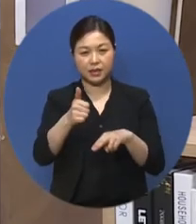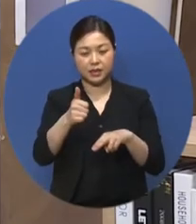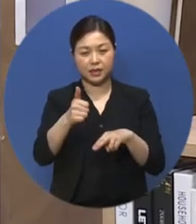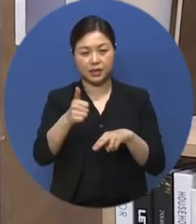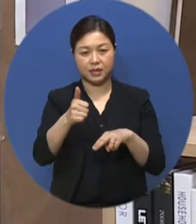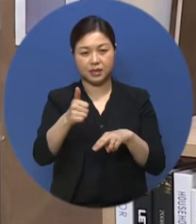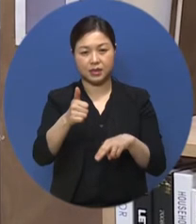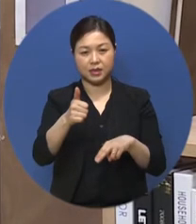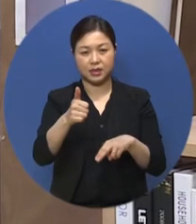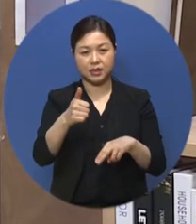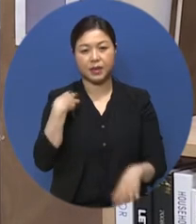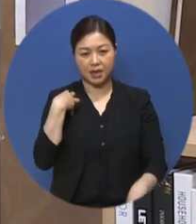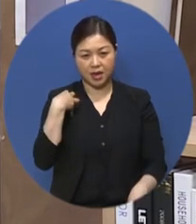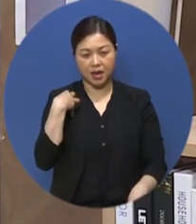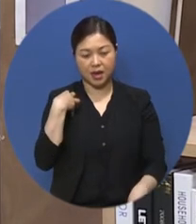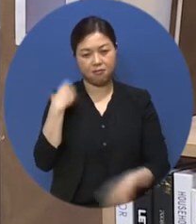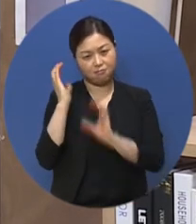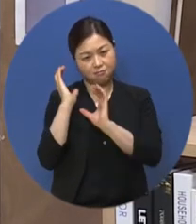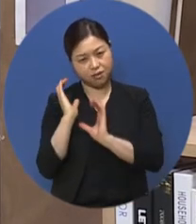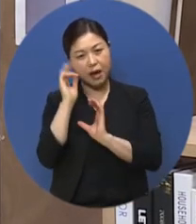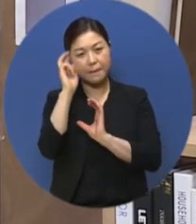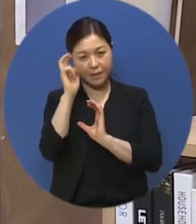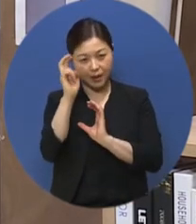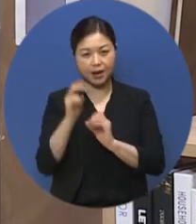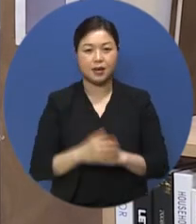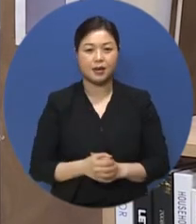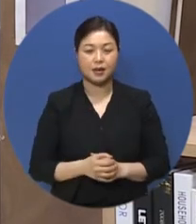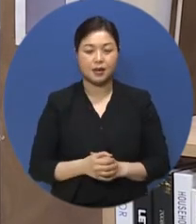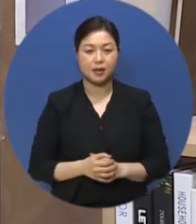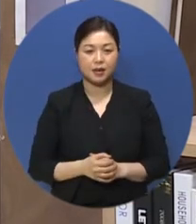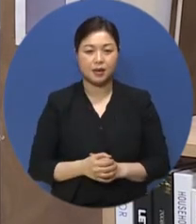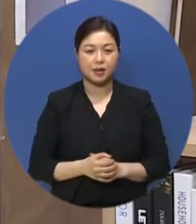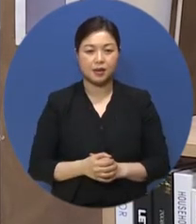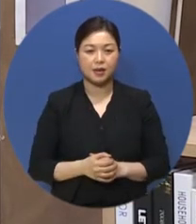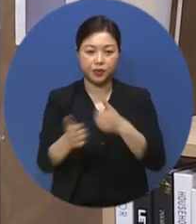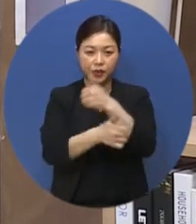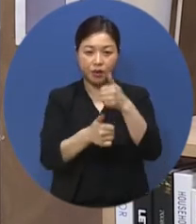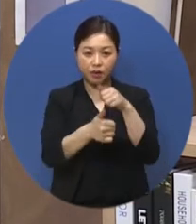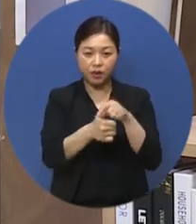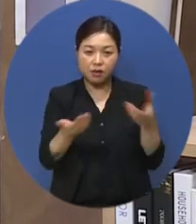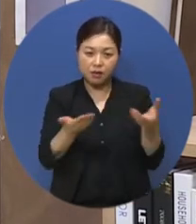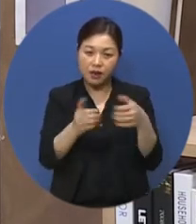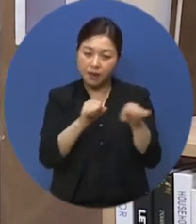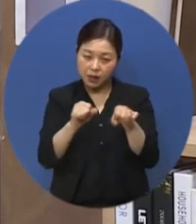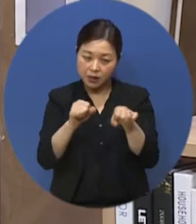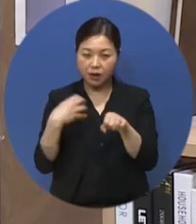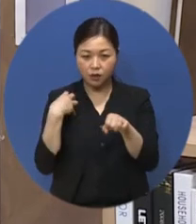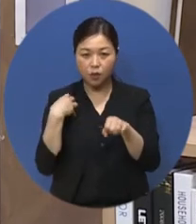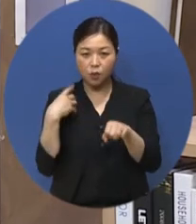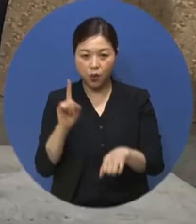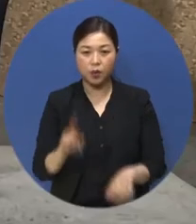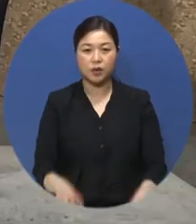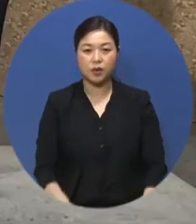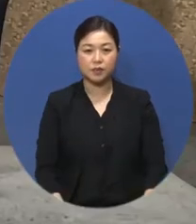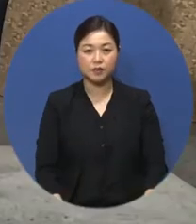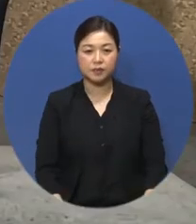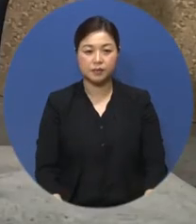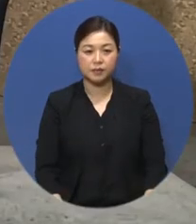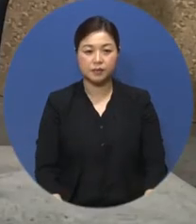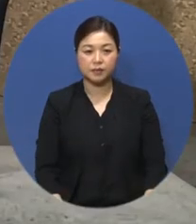좀 어깨도 다소 무거우셨을 것 같은데 지금 이제 위원회에서는 어떤 업무들을 맡고 계신가요?